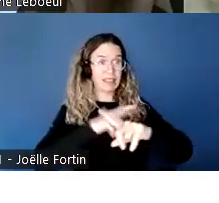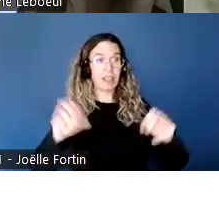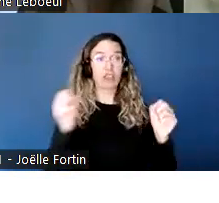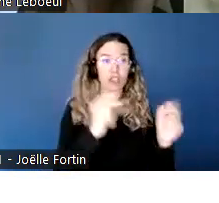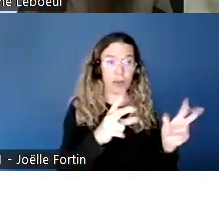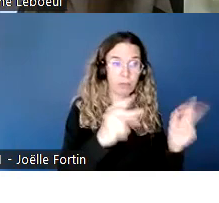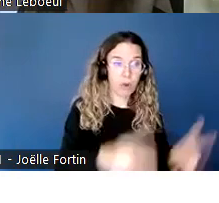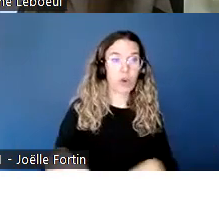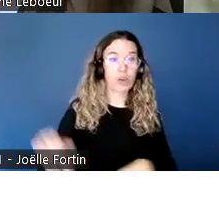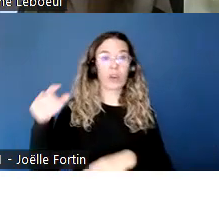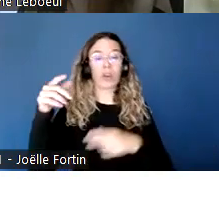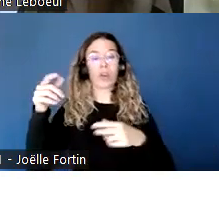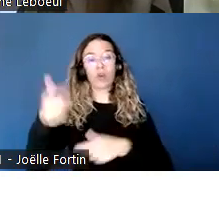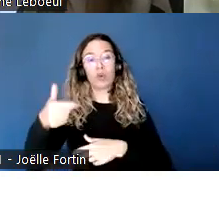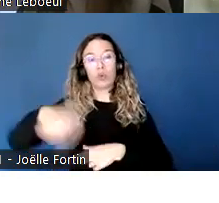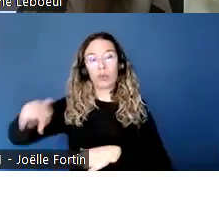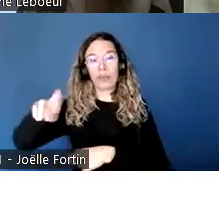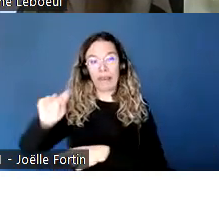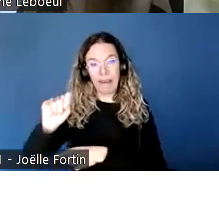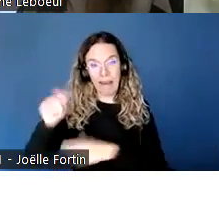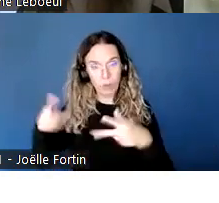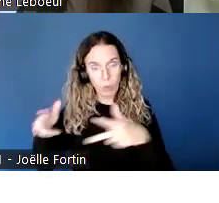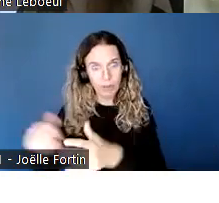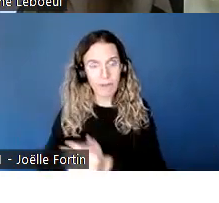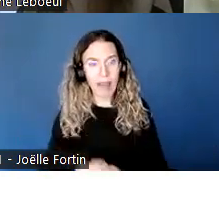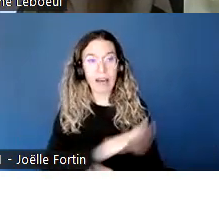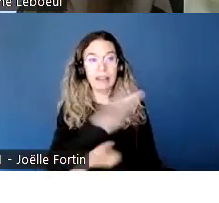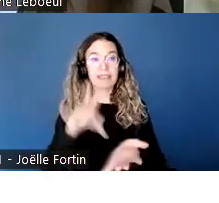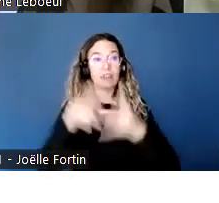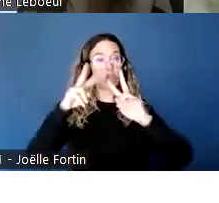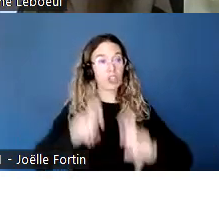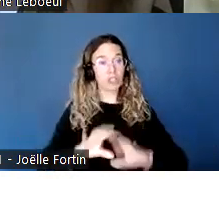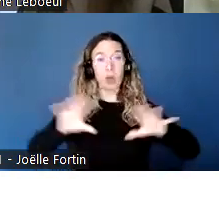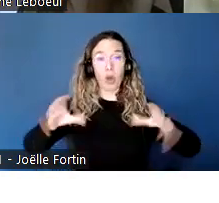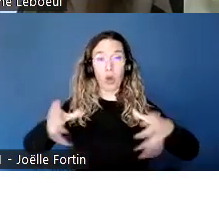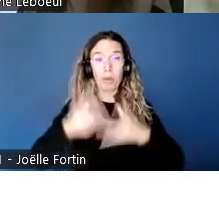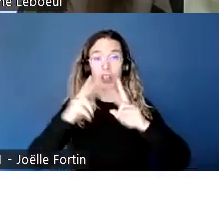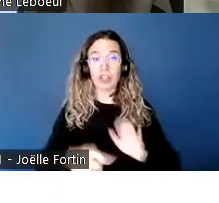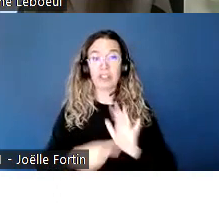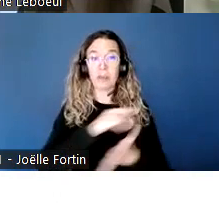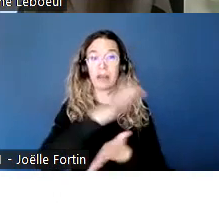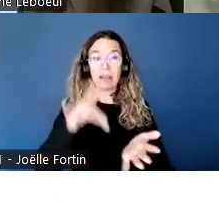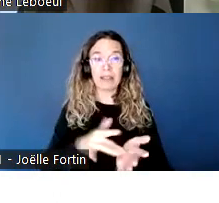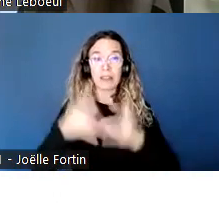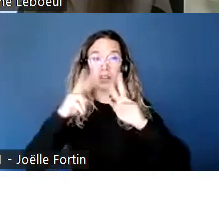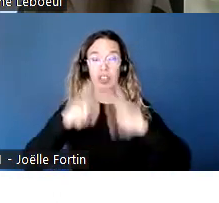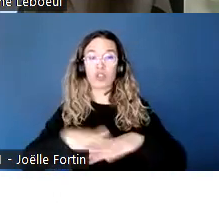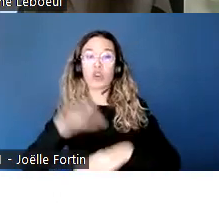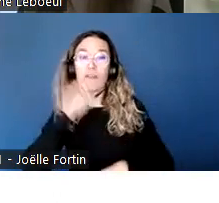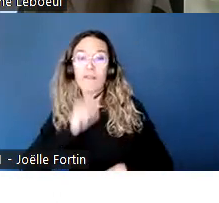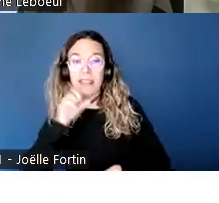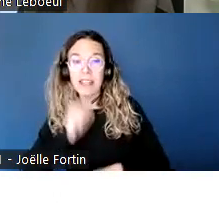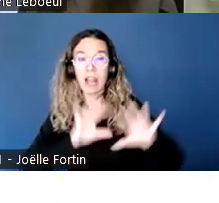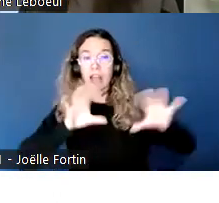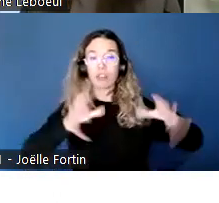Sherbrooke, l'Université du Québec à Trois-Rivières, différents centres de recherche et regroupements de recherche, comme le Centre de recherche sur le vieillissement, la chaire de